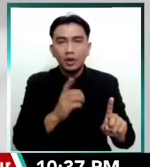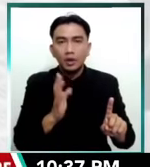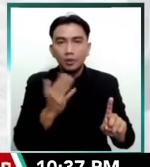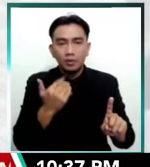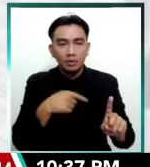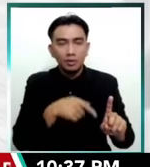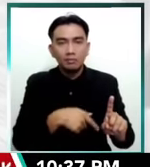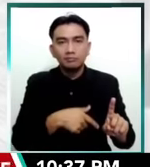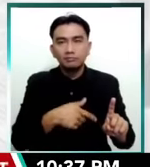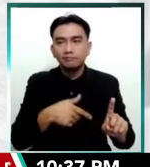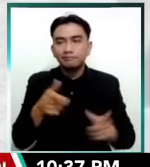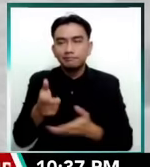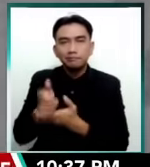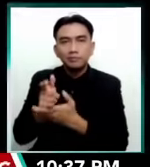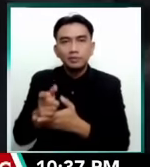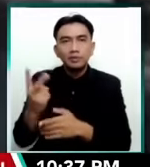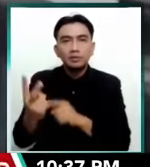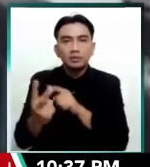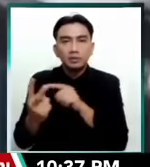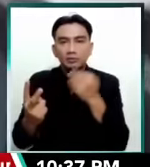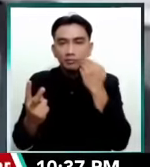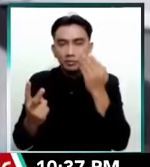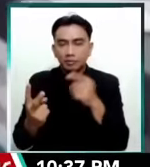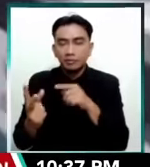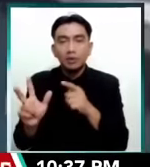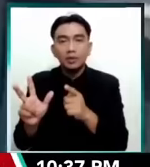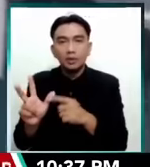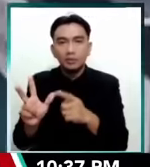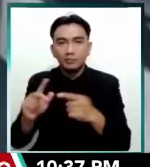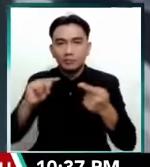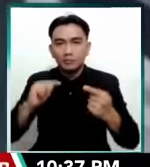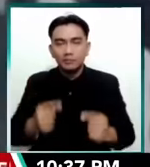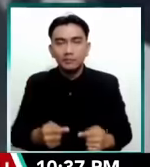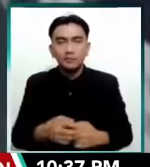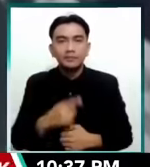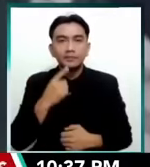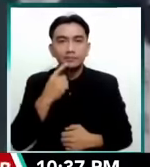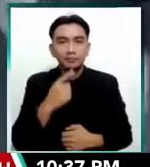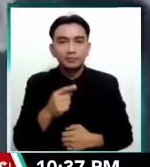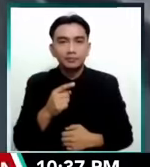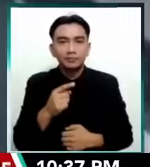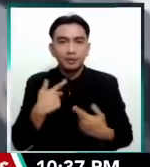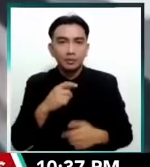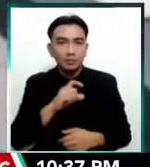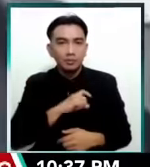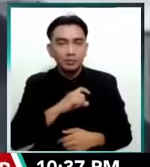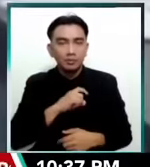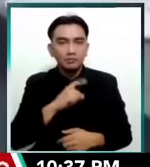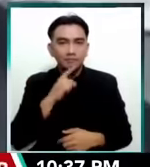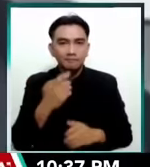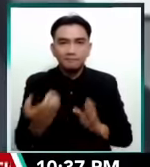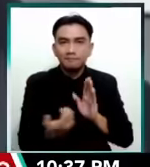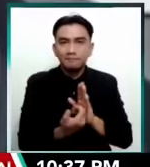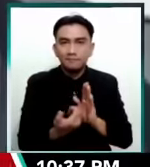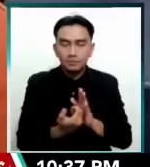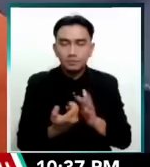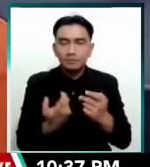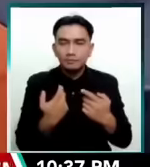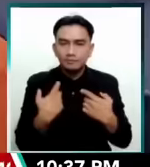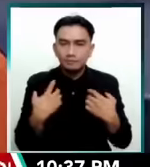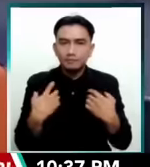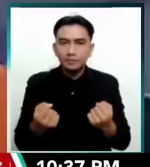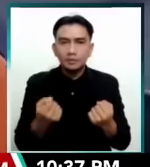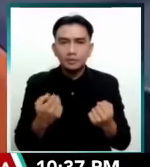patay at isa ang sugatan. Ayon sa NPD, matibay ang hawak nilang ebidensya para sampahan ng kasong murder